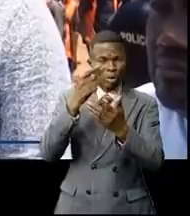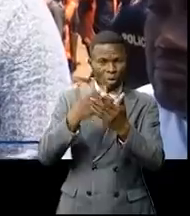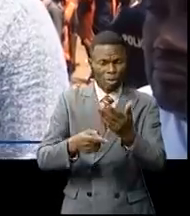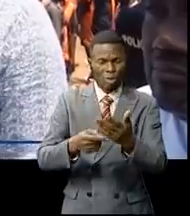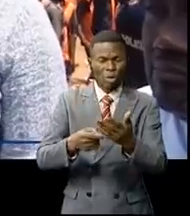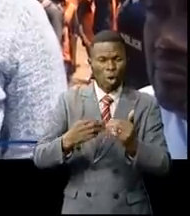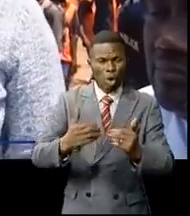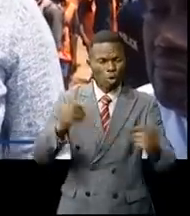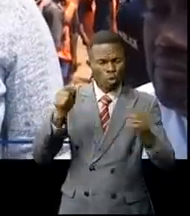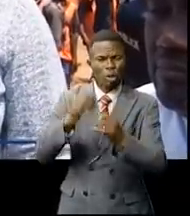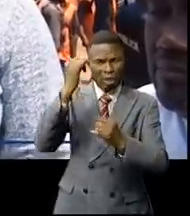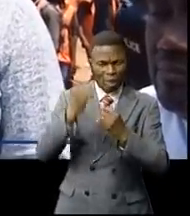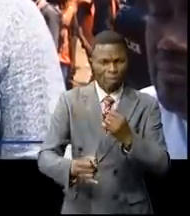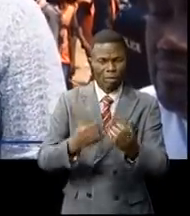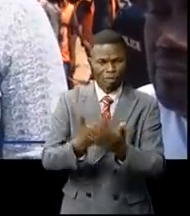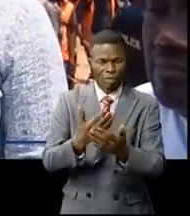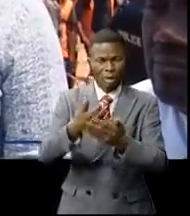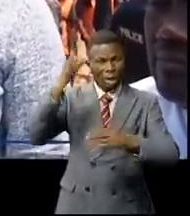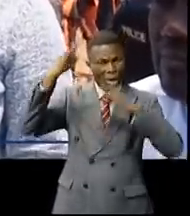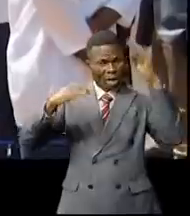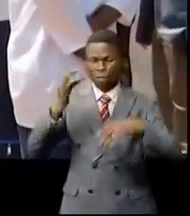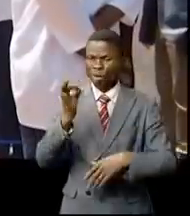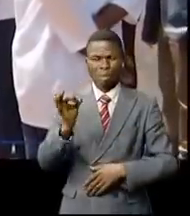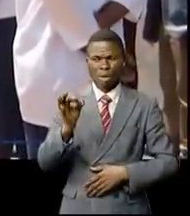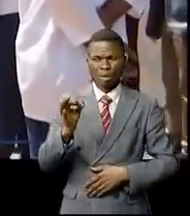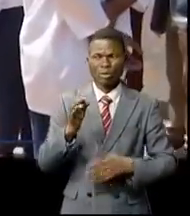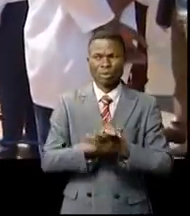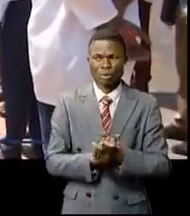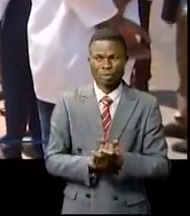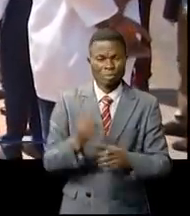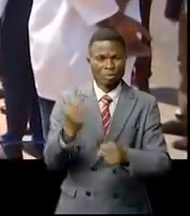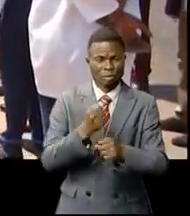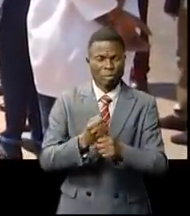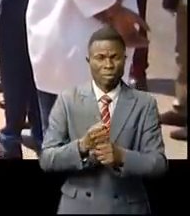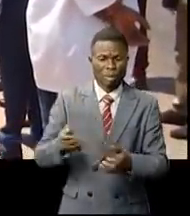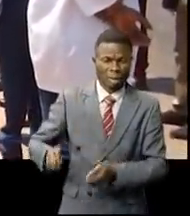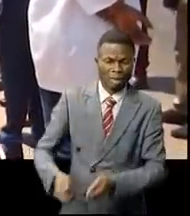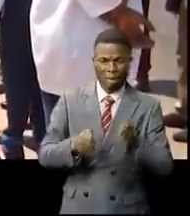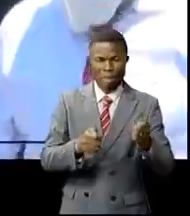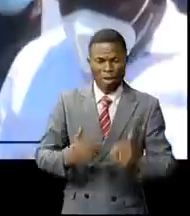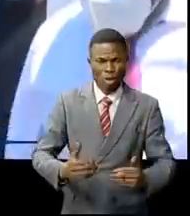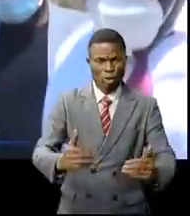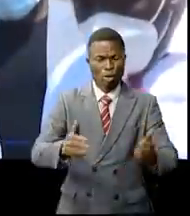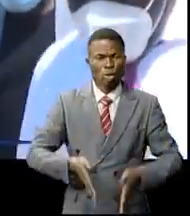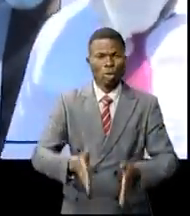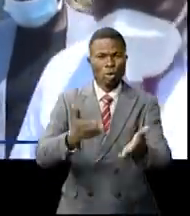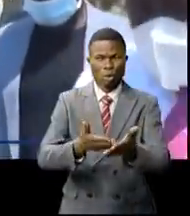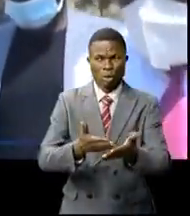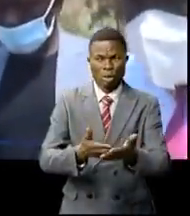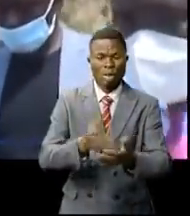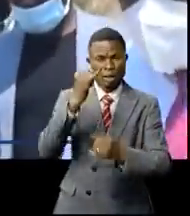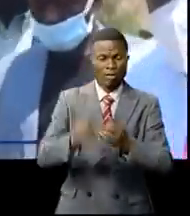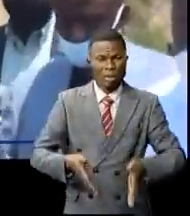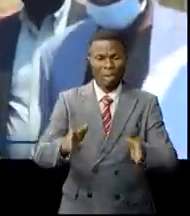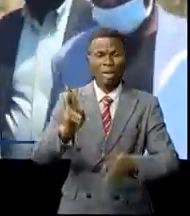et d'avancer vite avant la tombée de plus un instant et en vo d'assainissement s'est déroulée long de cette artère au final la route